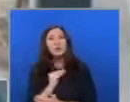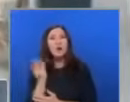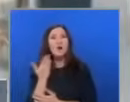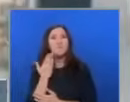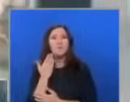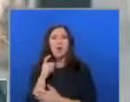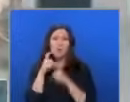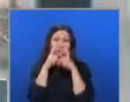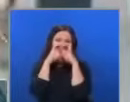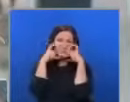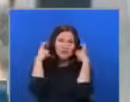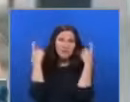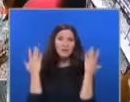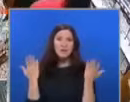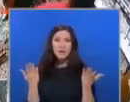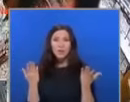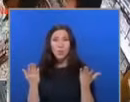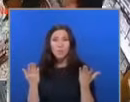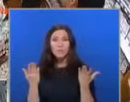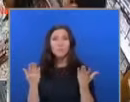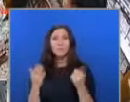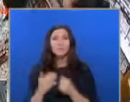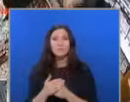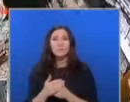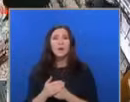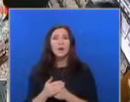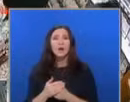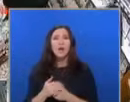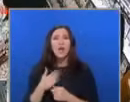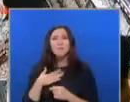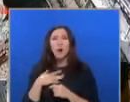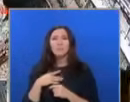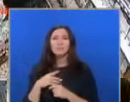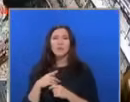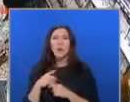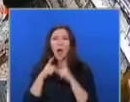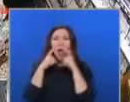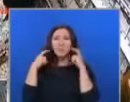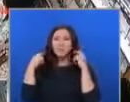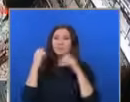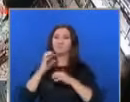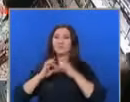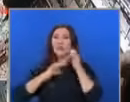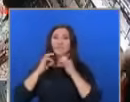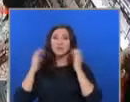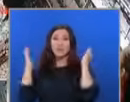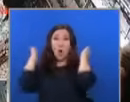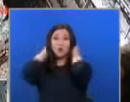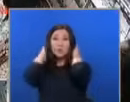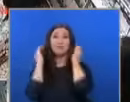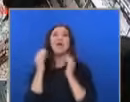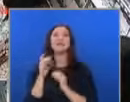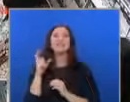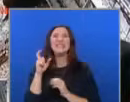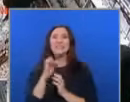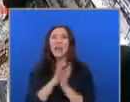било замаскирано с бонета, кърпи, които са вързани отзад на врата. И ръкавици